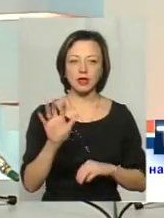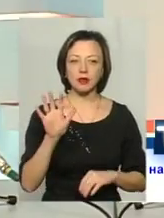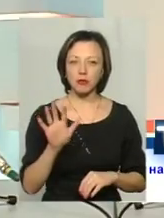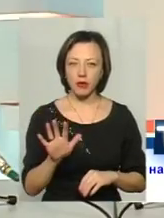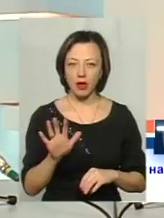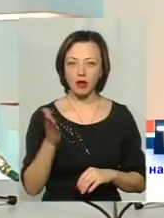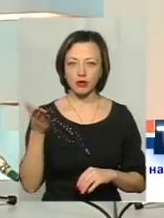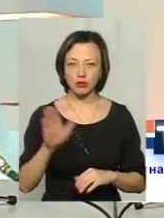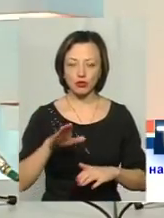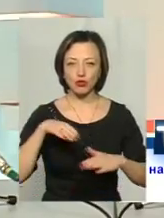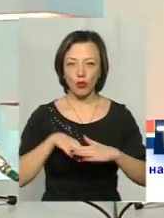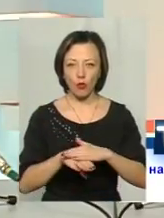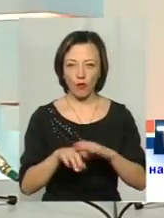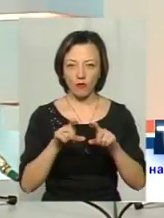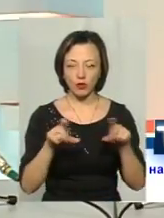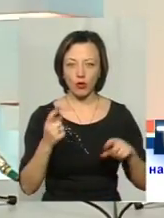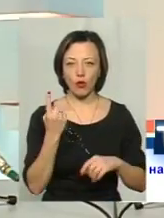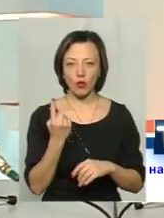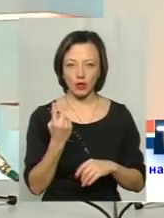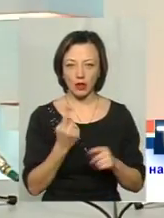65 сховищ. Одне